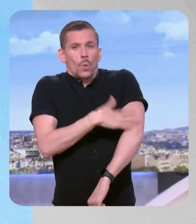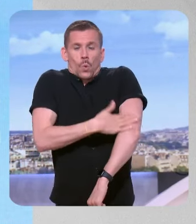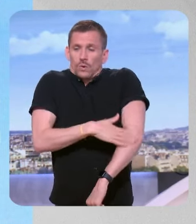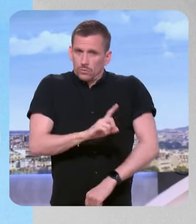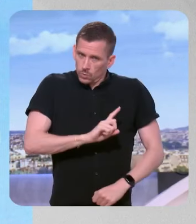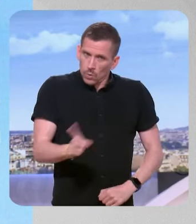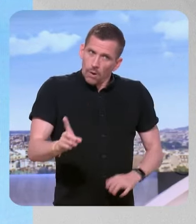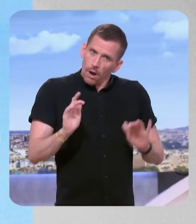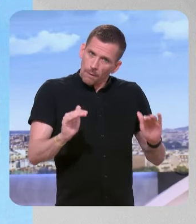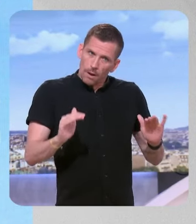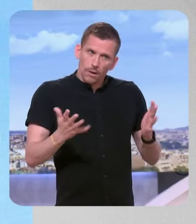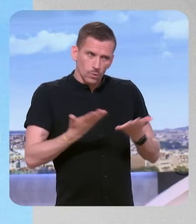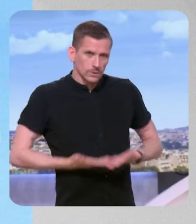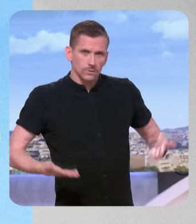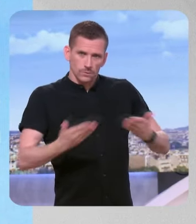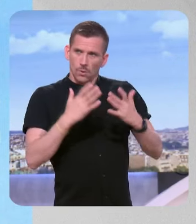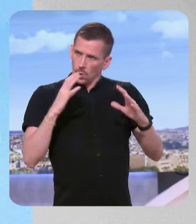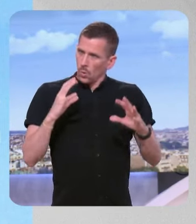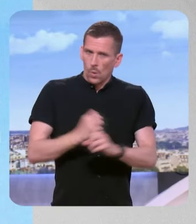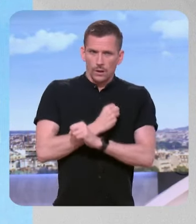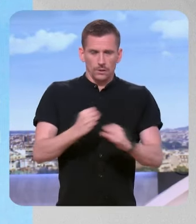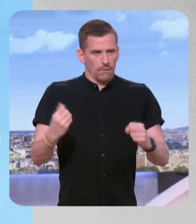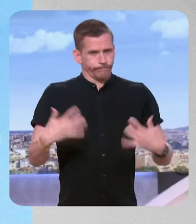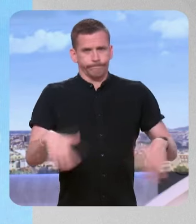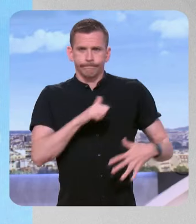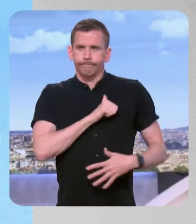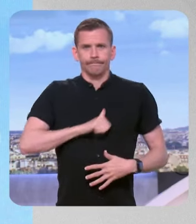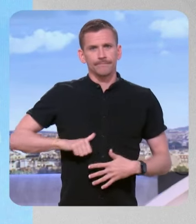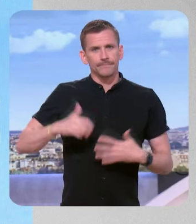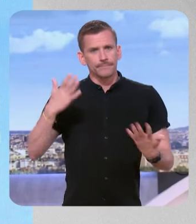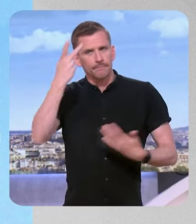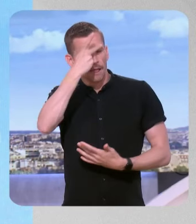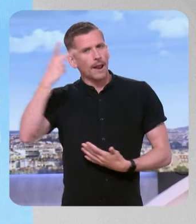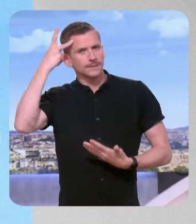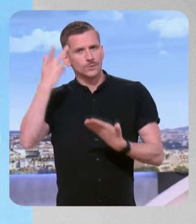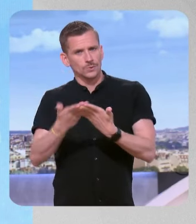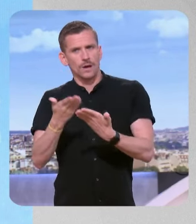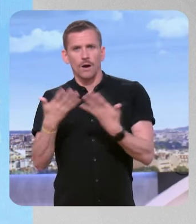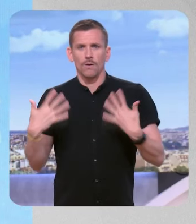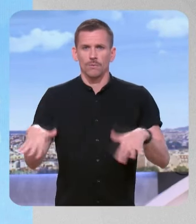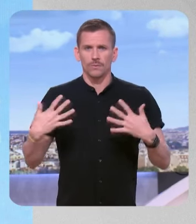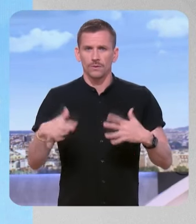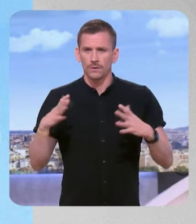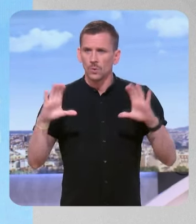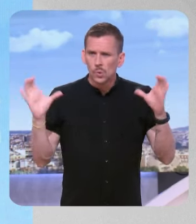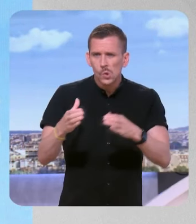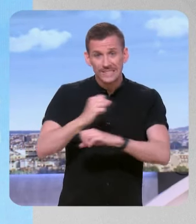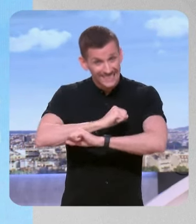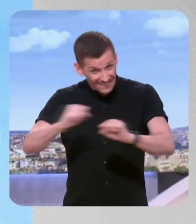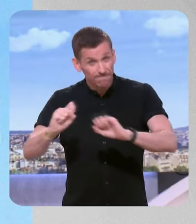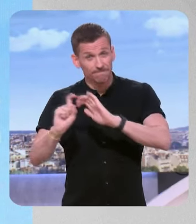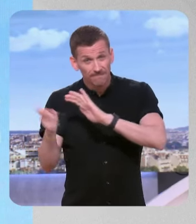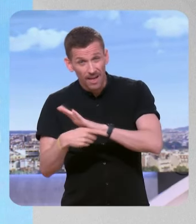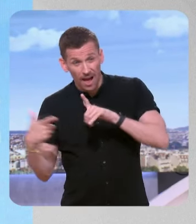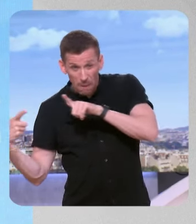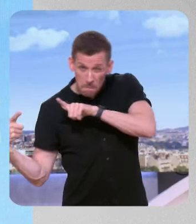parce que là il s'agit pas d'émotion on est face à en pal a un groupe terroriste qui a attaqué Israël et